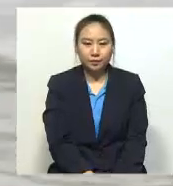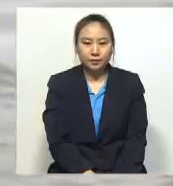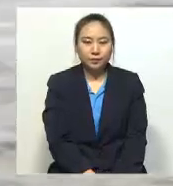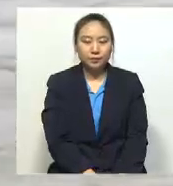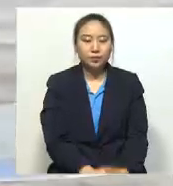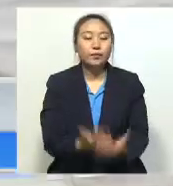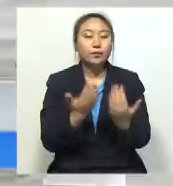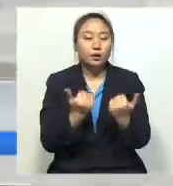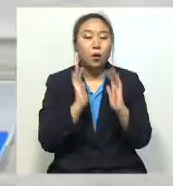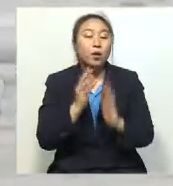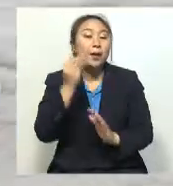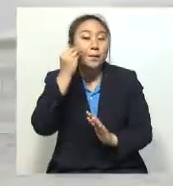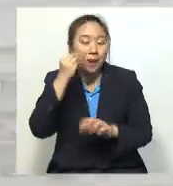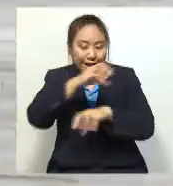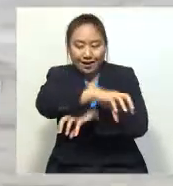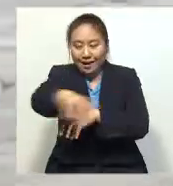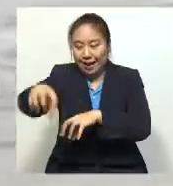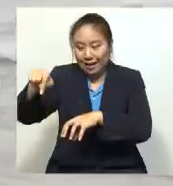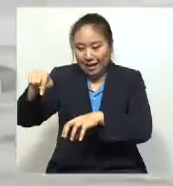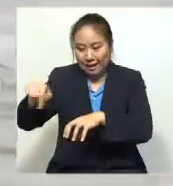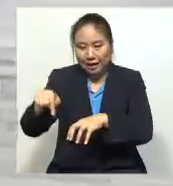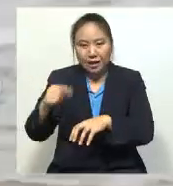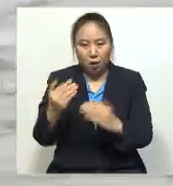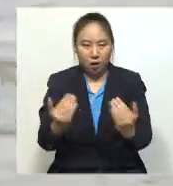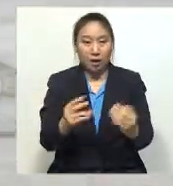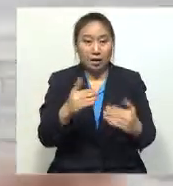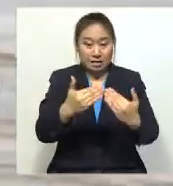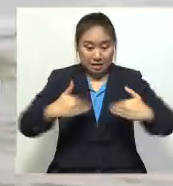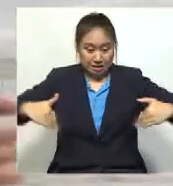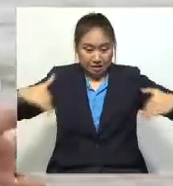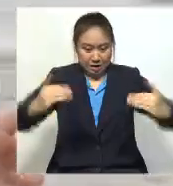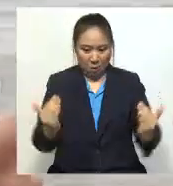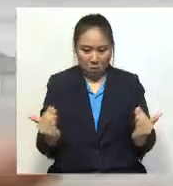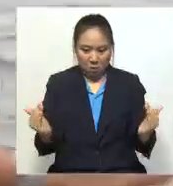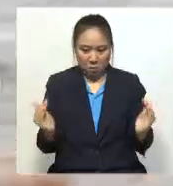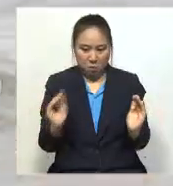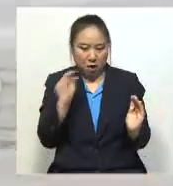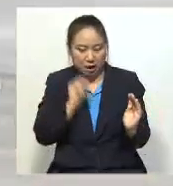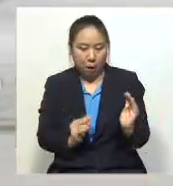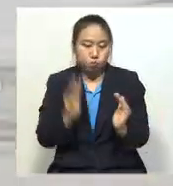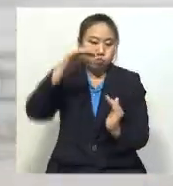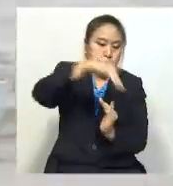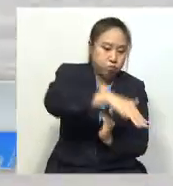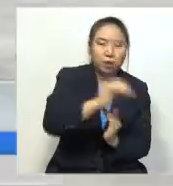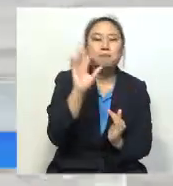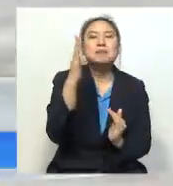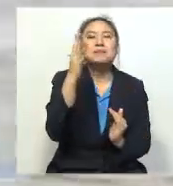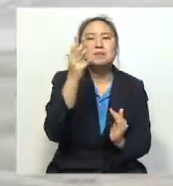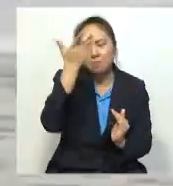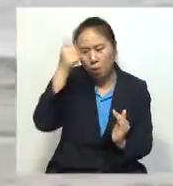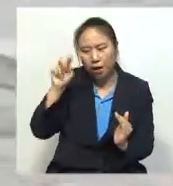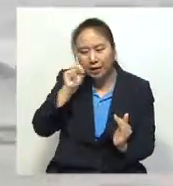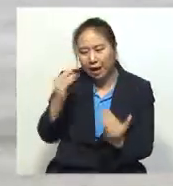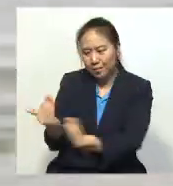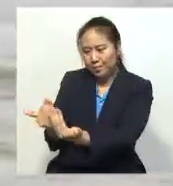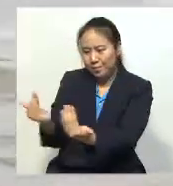อ๋อชาวบ้านคงไม่กังวลค่ะเรื่องสันเขื่อนล้นสันเขื่อนนี่เพราะว่าที่แก่งกระจานนี่มันจะมีที่ช่องน้ำล้นนี่อยู่อย่างนี้แล้วมันคงไม่